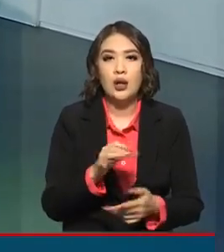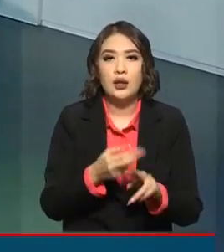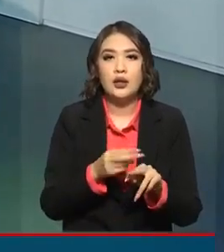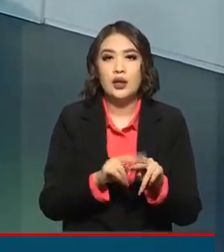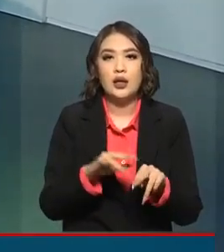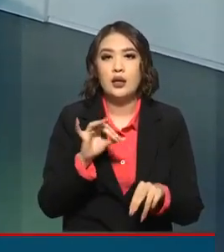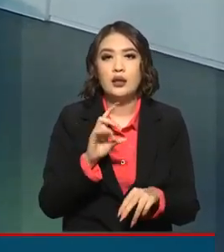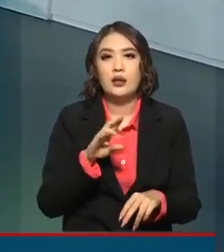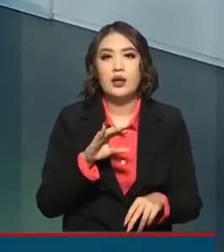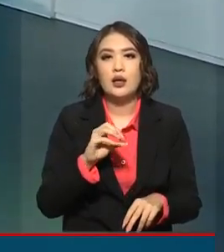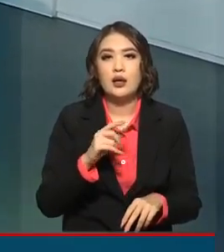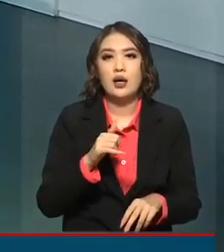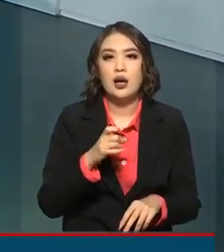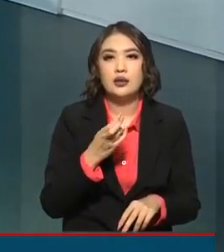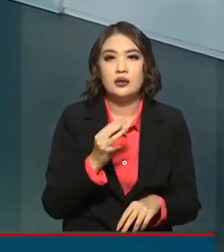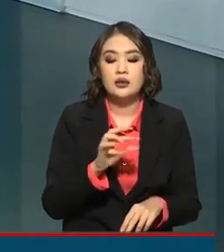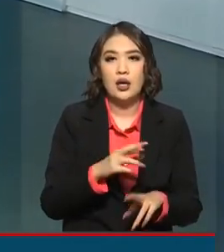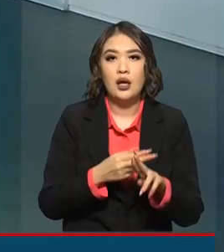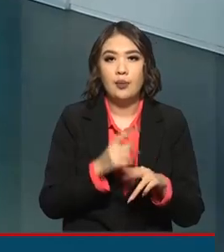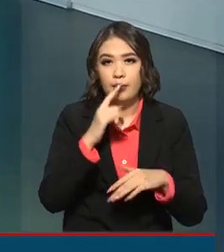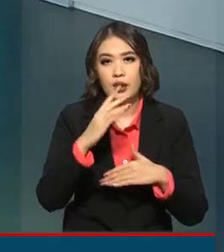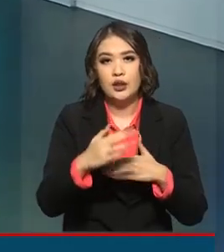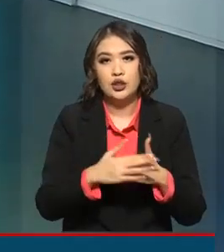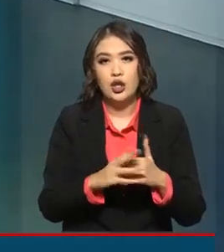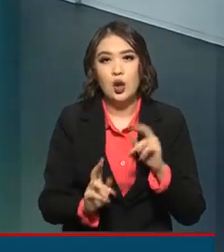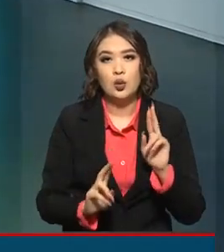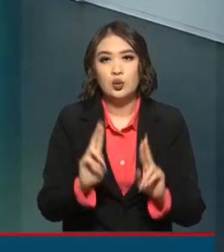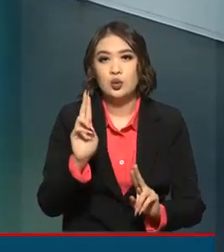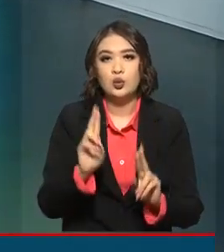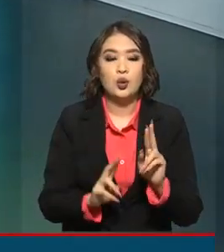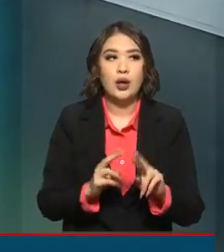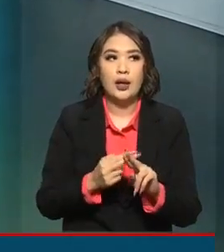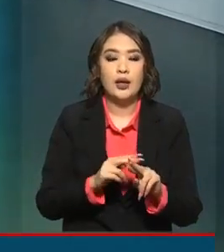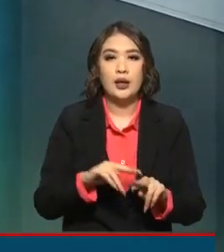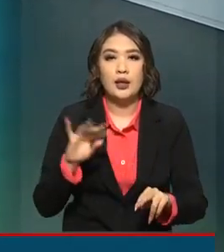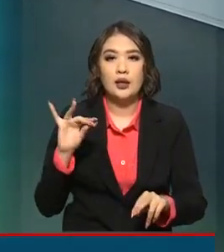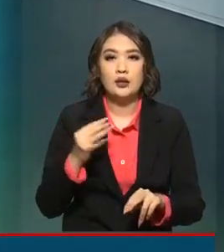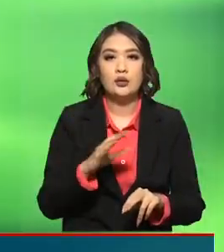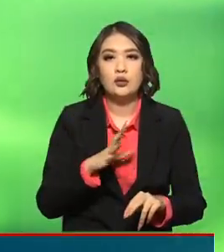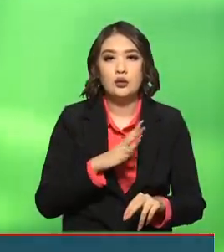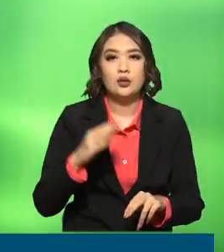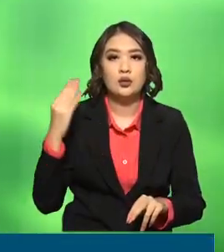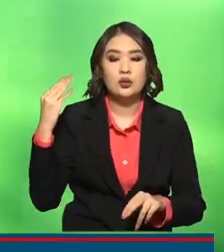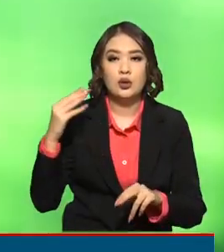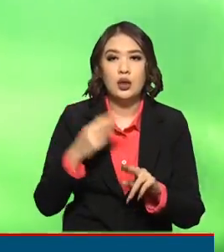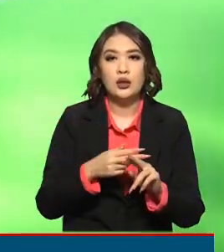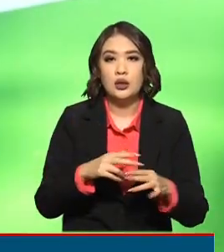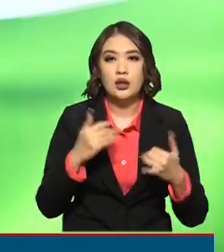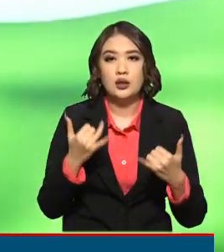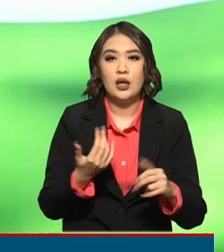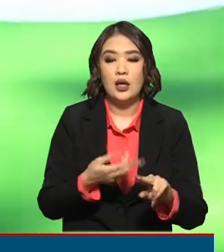интеграция через культуру, сближение через культуру. И тюркский мир